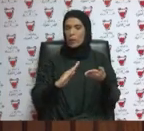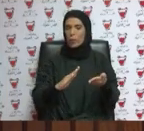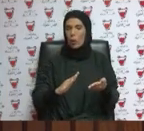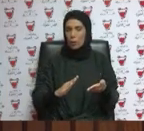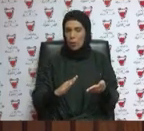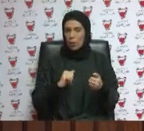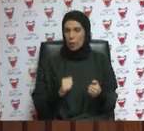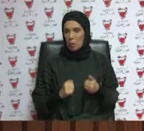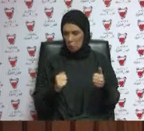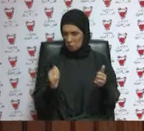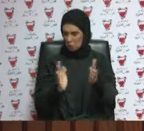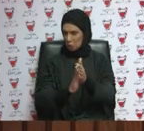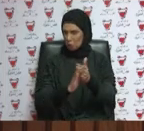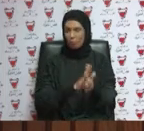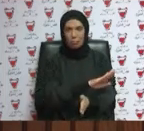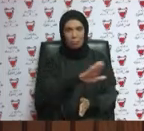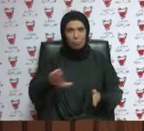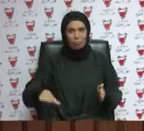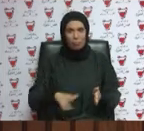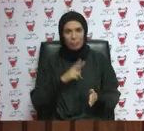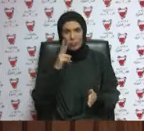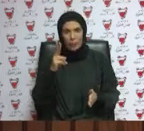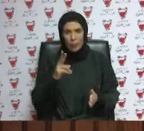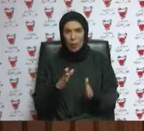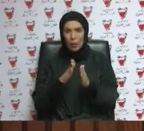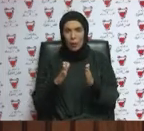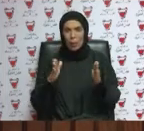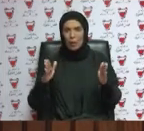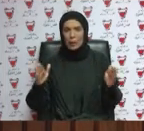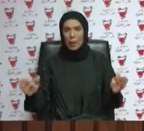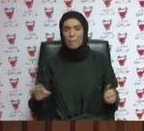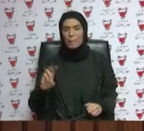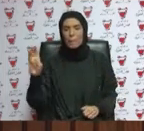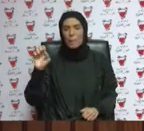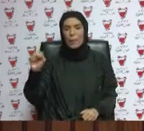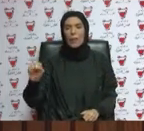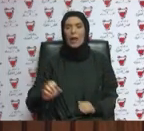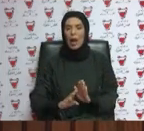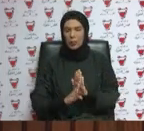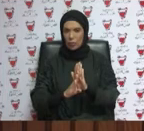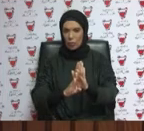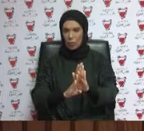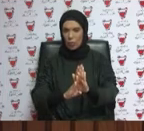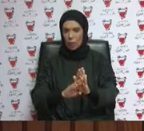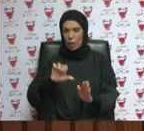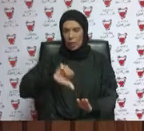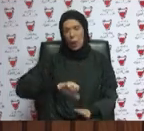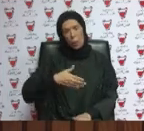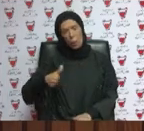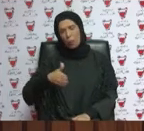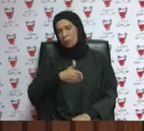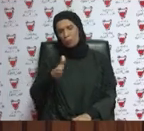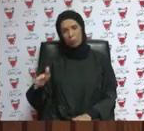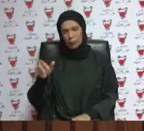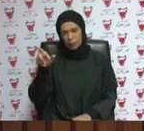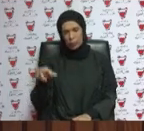ايضا محفزه ومشجعه. يجب ان نشوف حملات اكبر واوسع من القطاع الخاص لدعم الدوله. اليوم الكل متضرر، ما يقدر شخص في